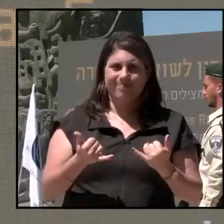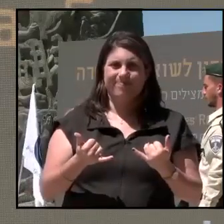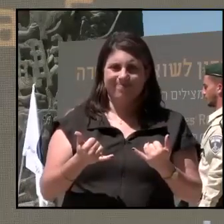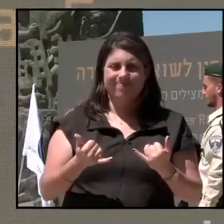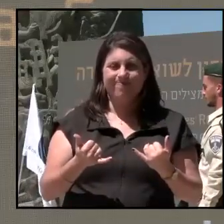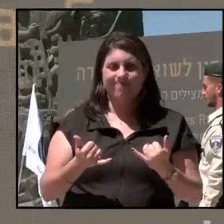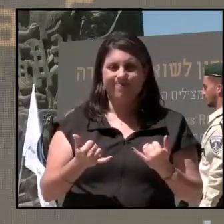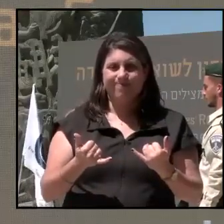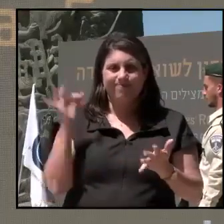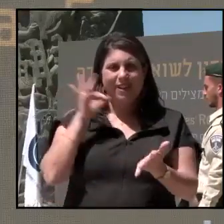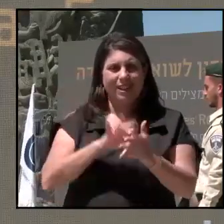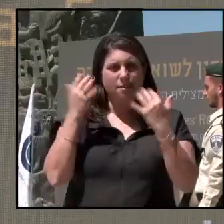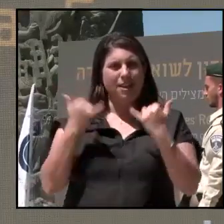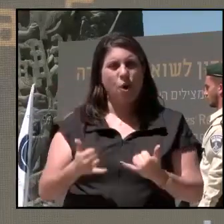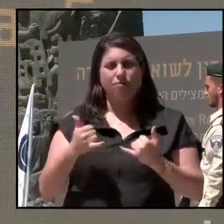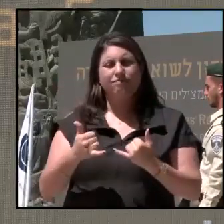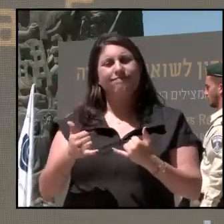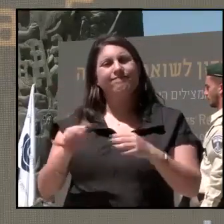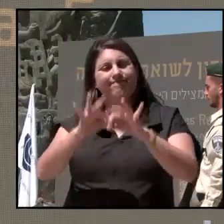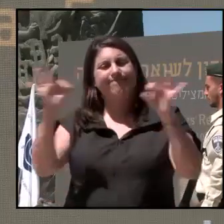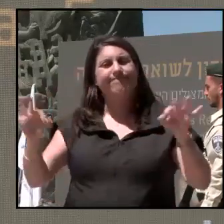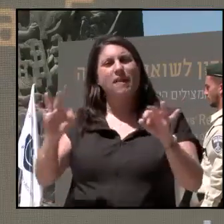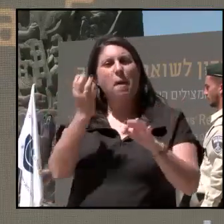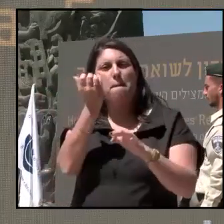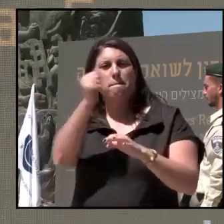את פריצת מרד גטו ורשה